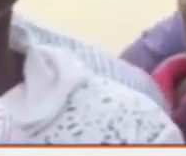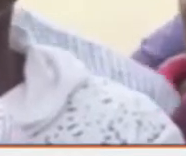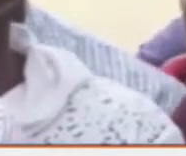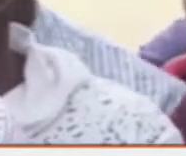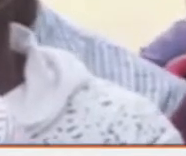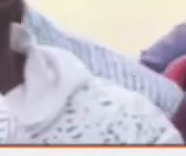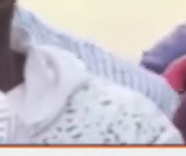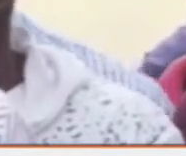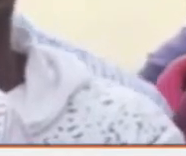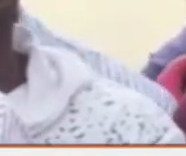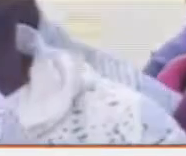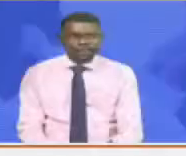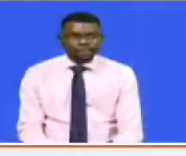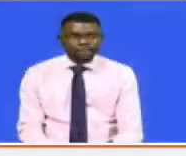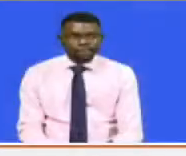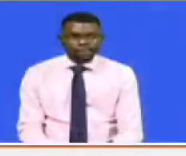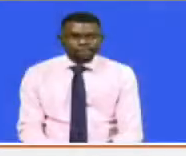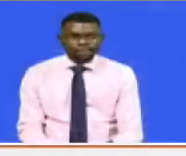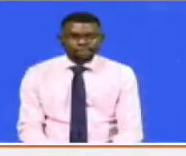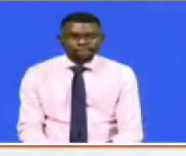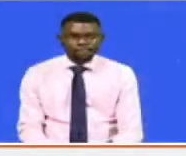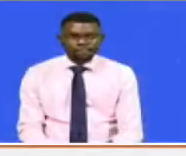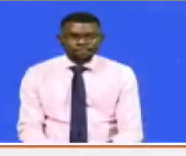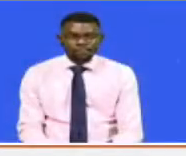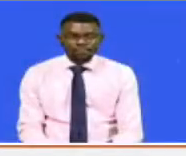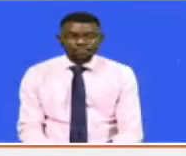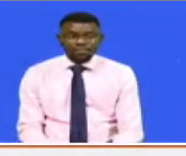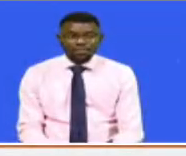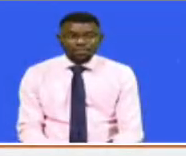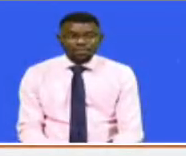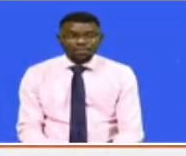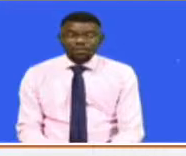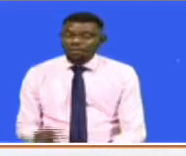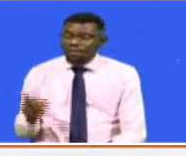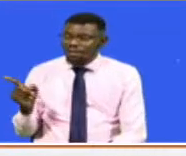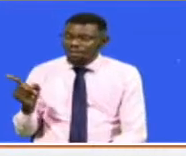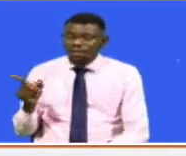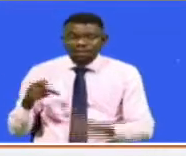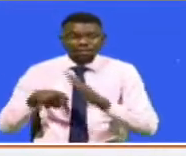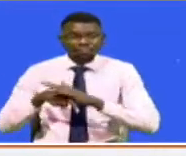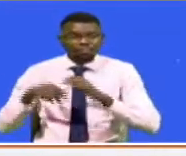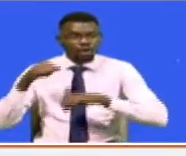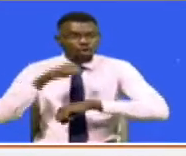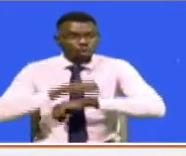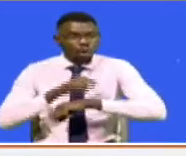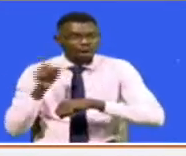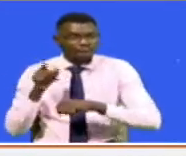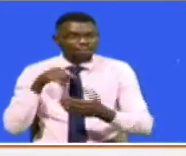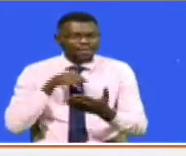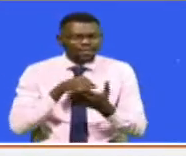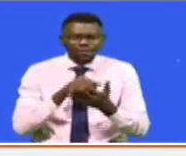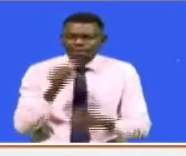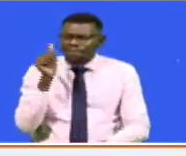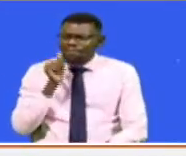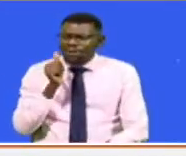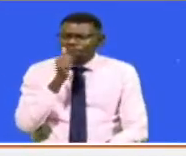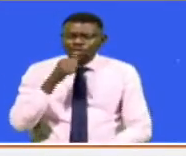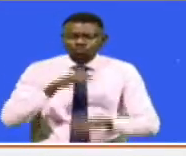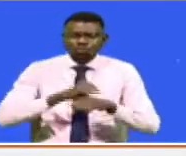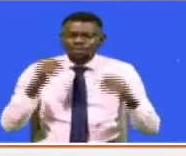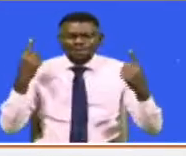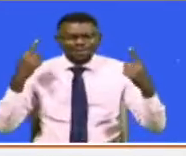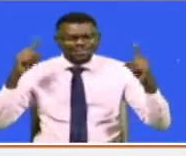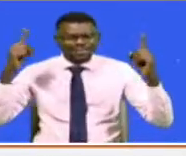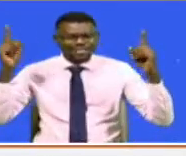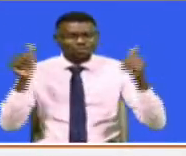and of course you can see the product. Ngineko shule ya msingi ya Eldo Valley ni miongoni mwa shule binafsi ambazo zimefanya